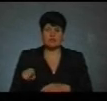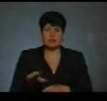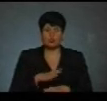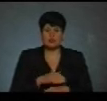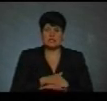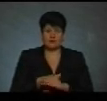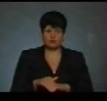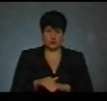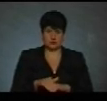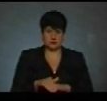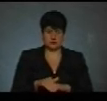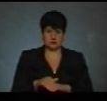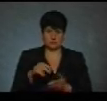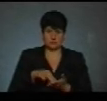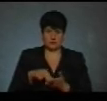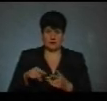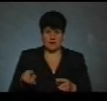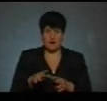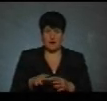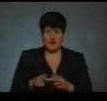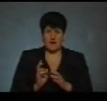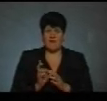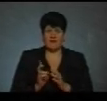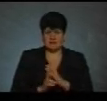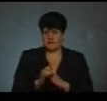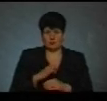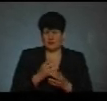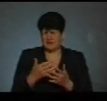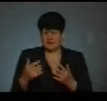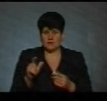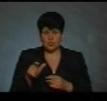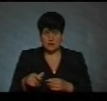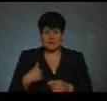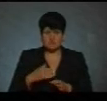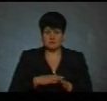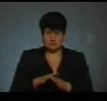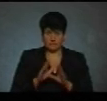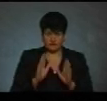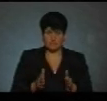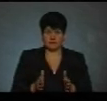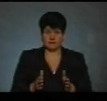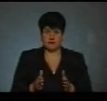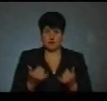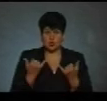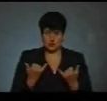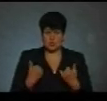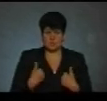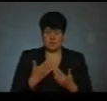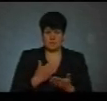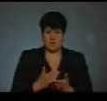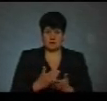в безпечній відстані один до одного, в храмі було декілька людей, нас також прислухались. Хоча от сьогодні ми